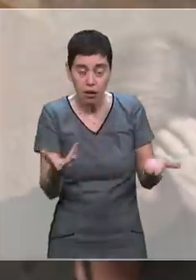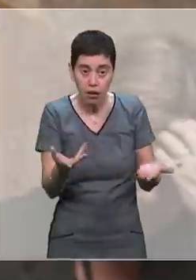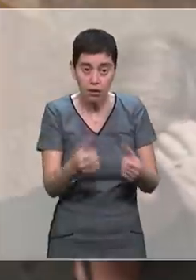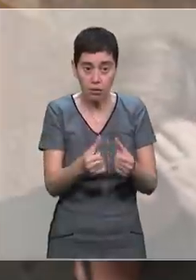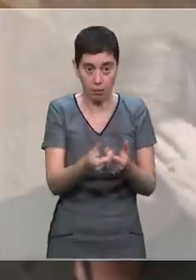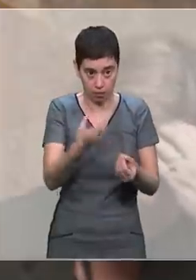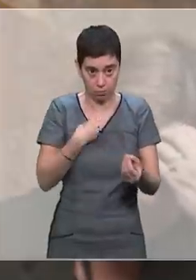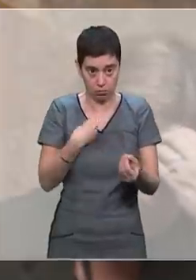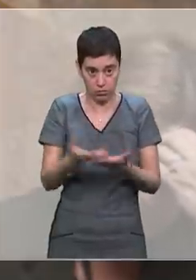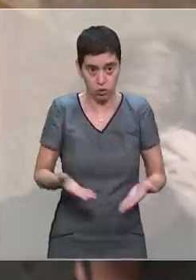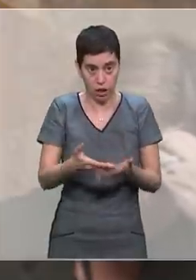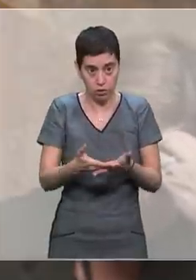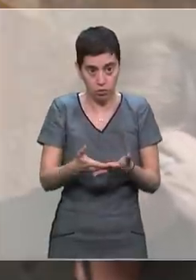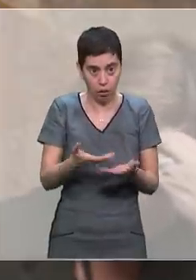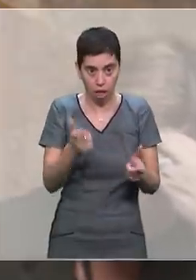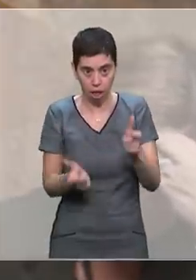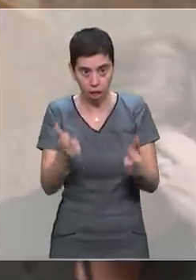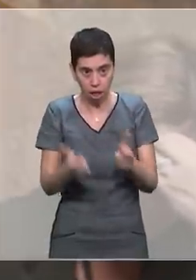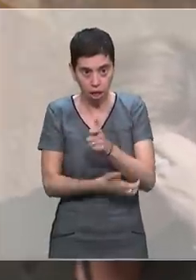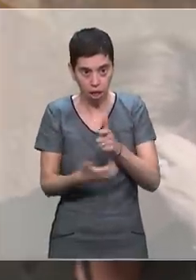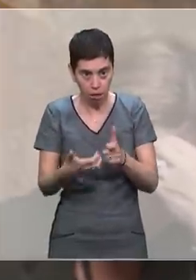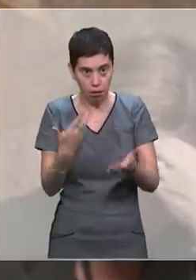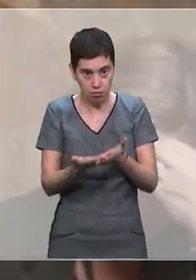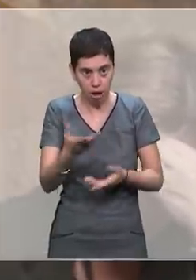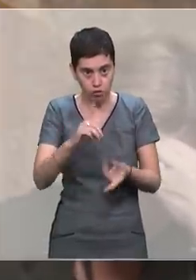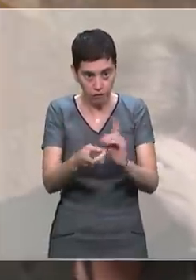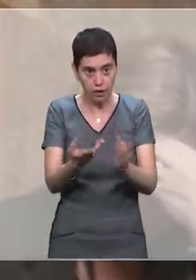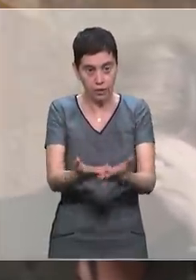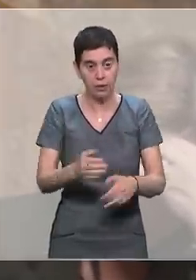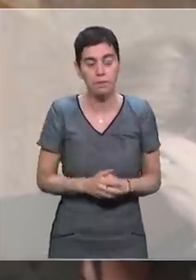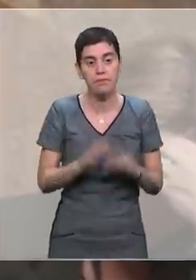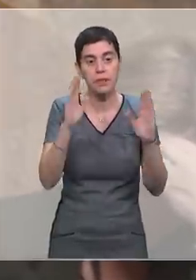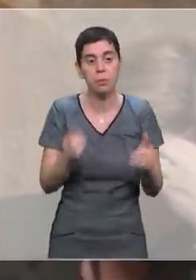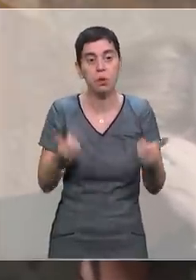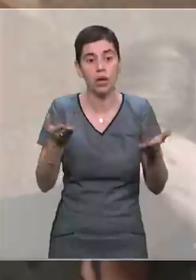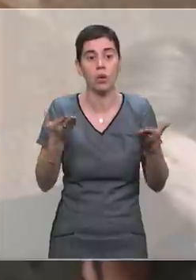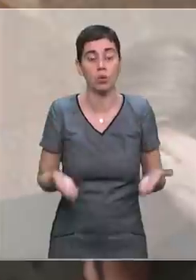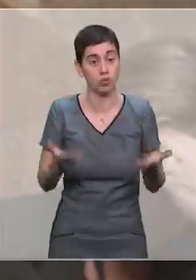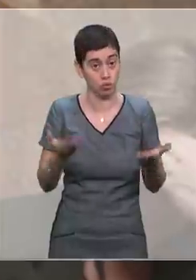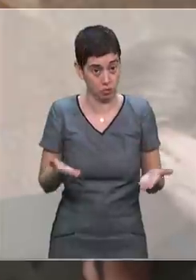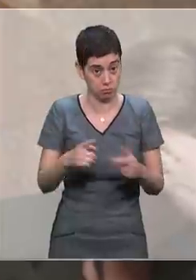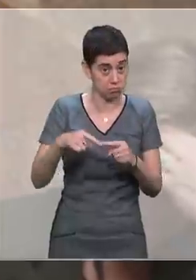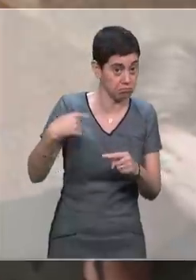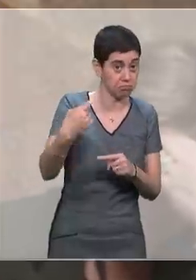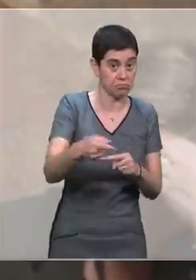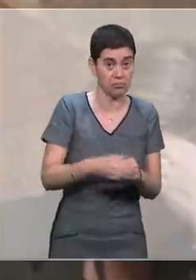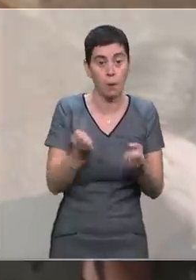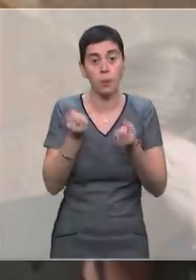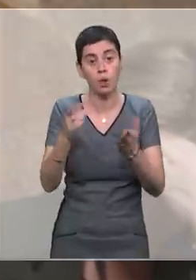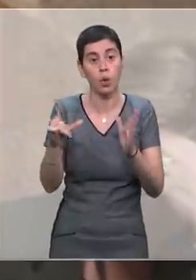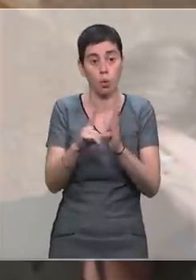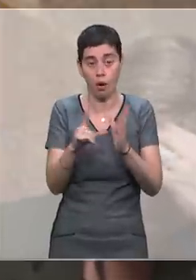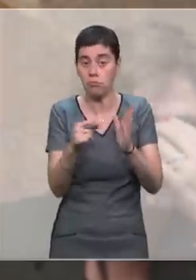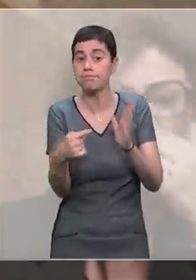par ce type d'agissement. C'est pour cela que nous discuterons en séance aujourd'hui la proposition de loi de notre collègue